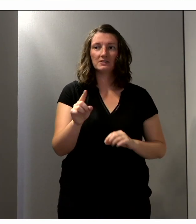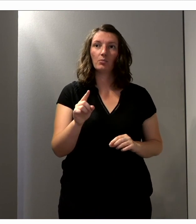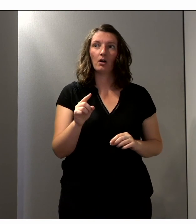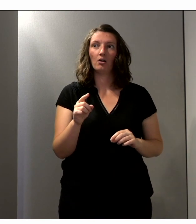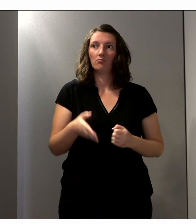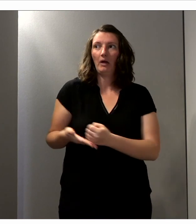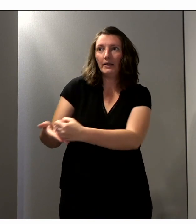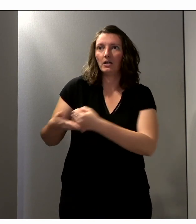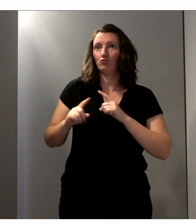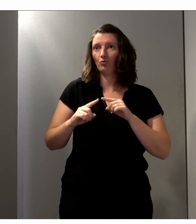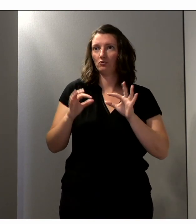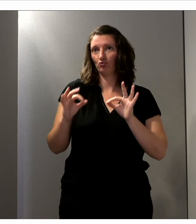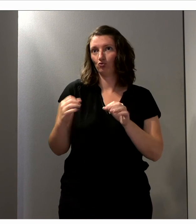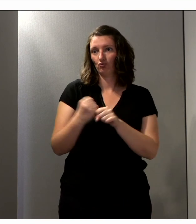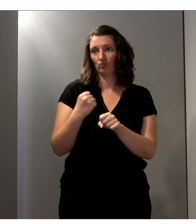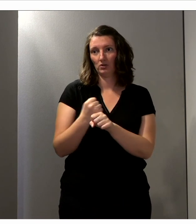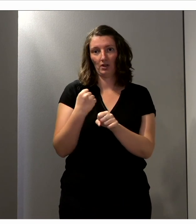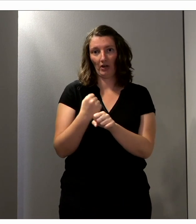mais qu'on travaille dans